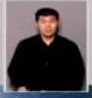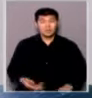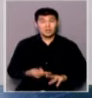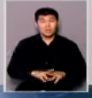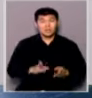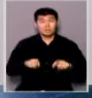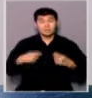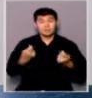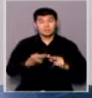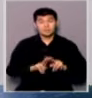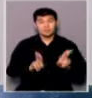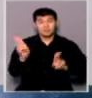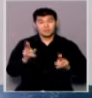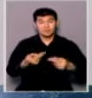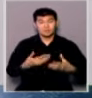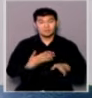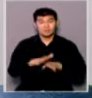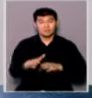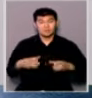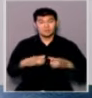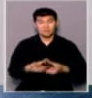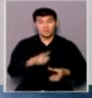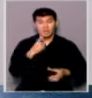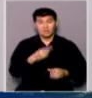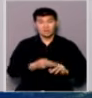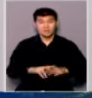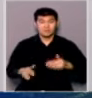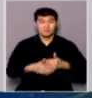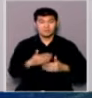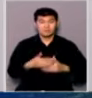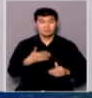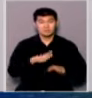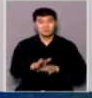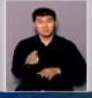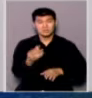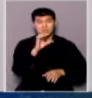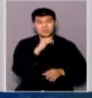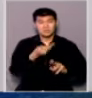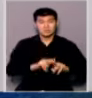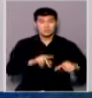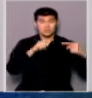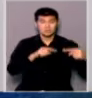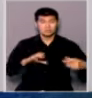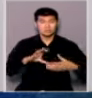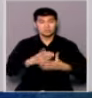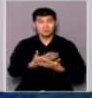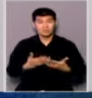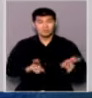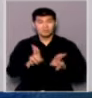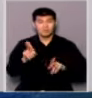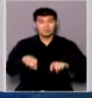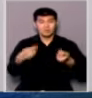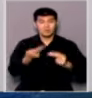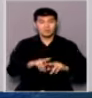Пресечение административных правонарушений – эффективный инструмент предупреждения коррупционных проявлений. Путем своевременного пресечения мелких